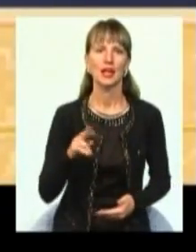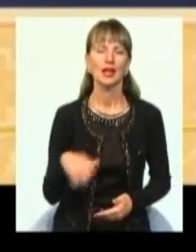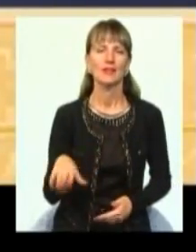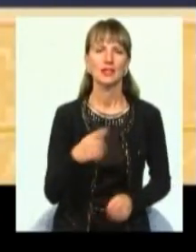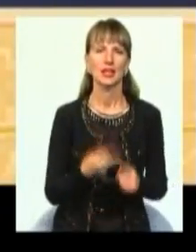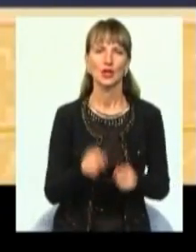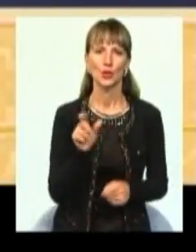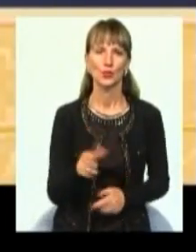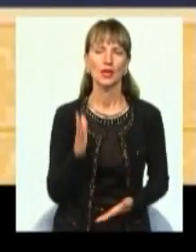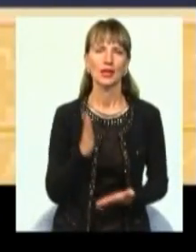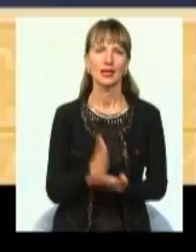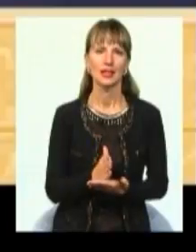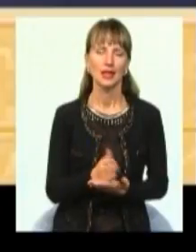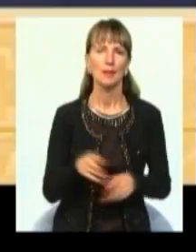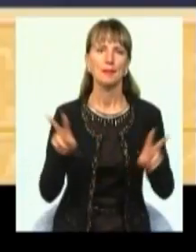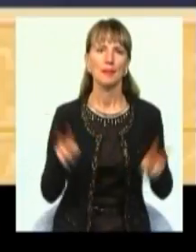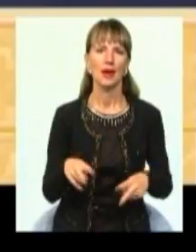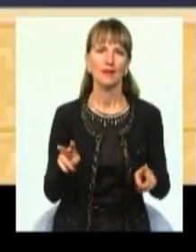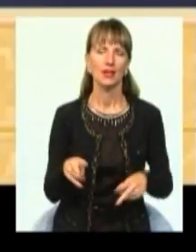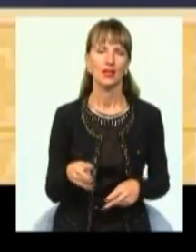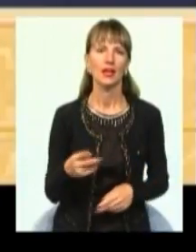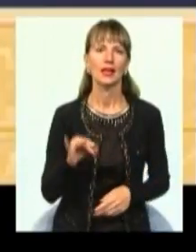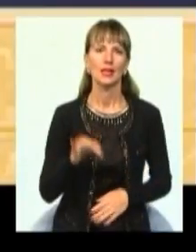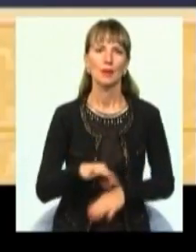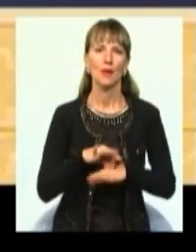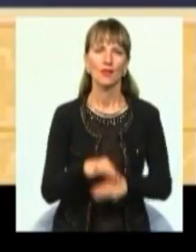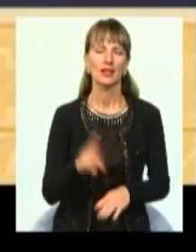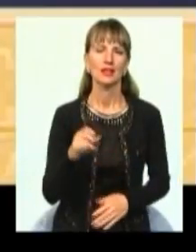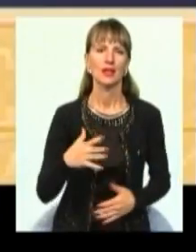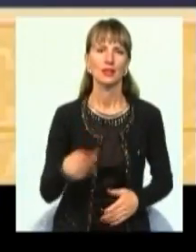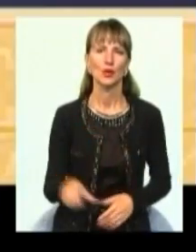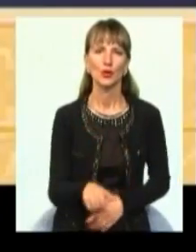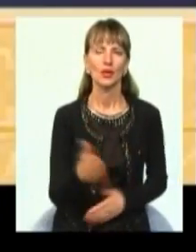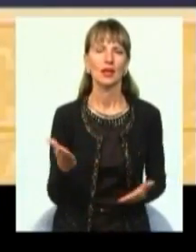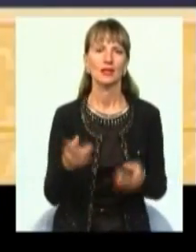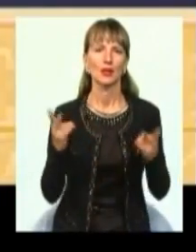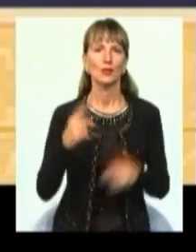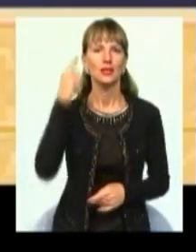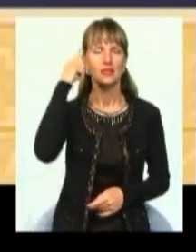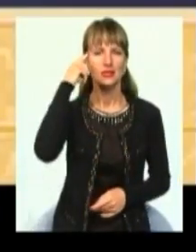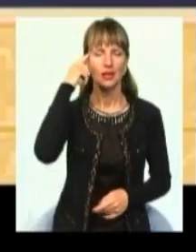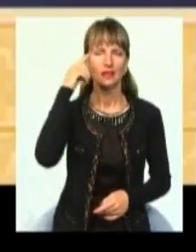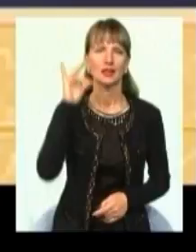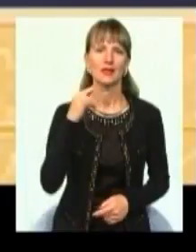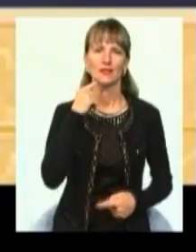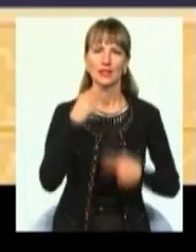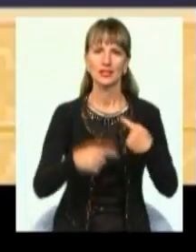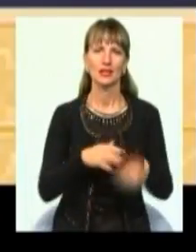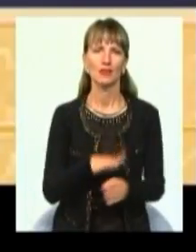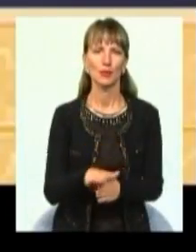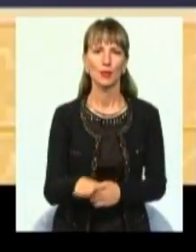цих людей є окремі правила руху та поведінки на дорозі, які необхідно знати та завжди